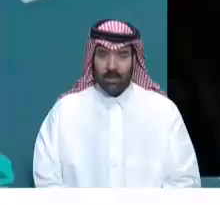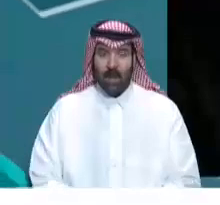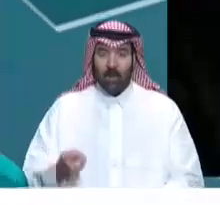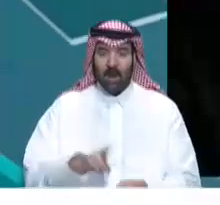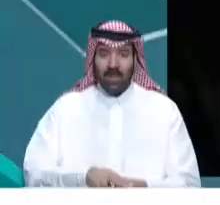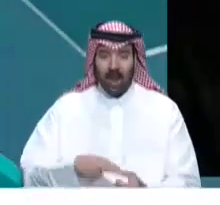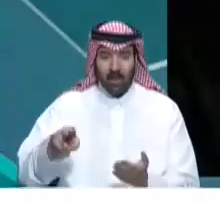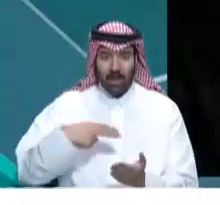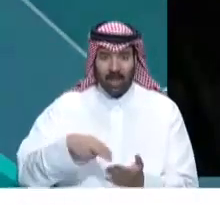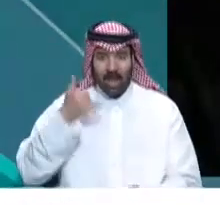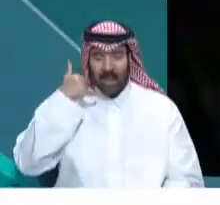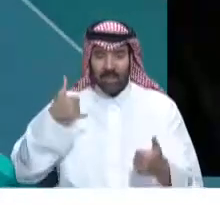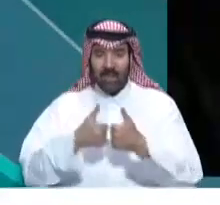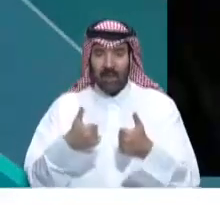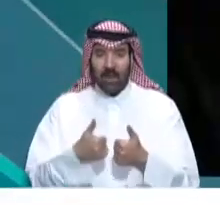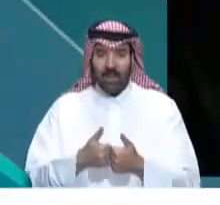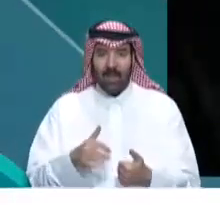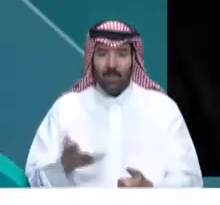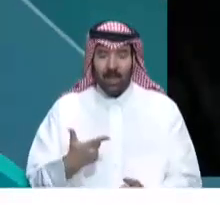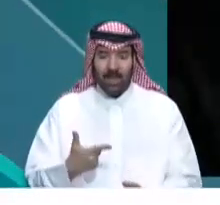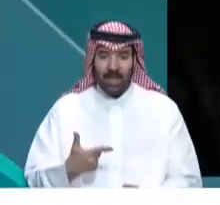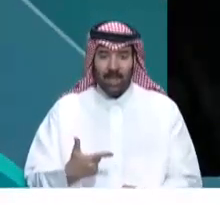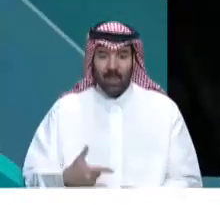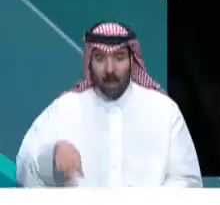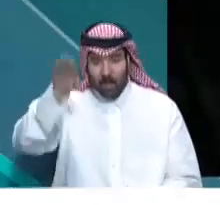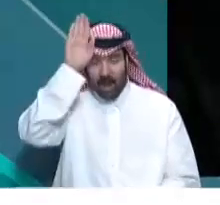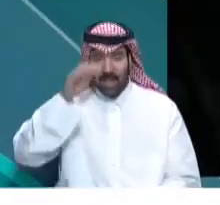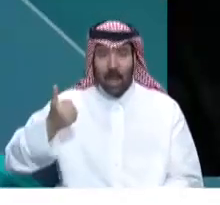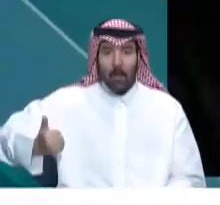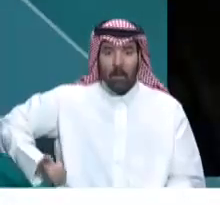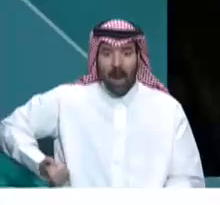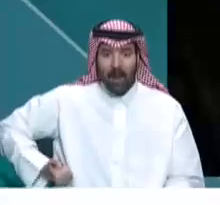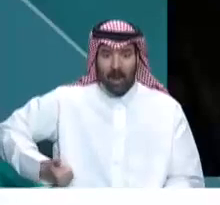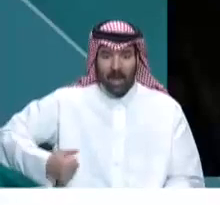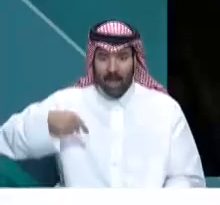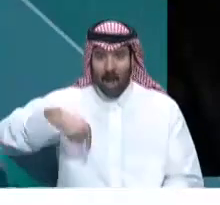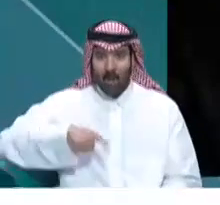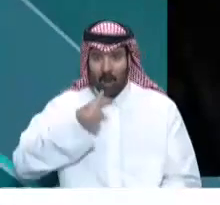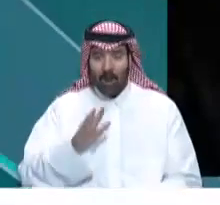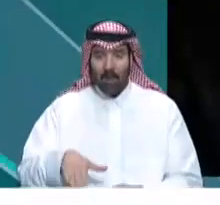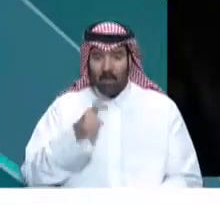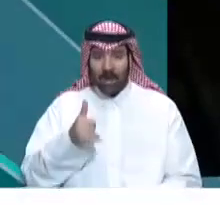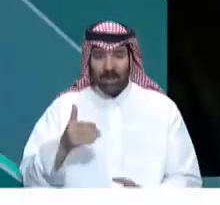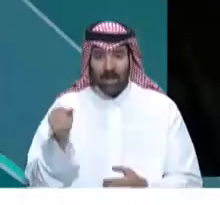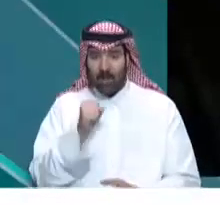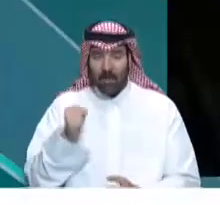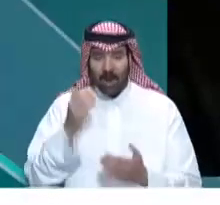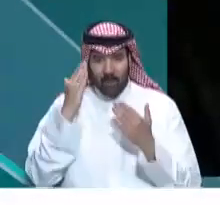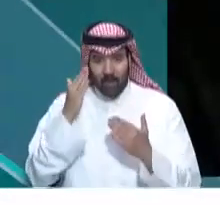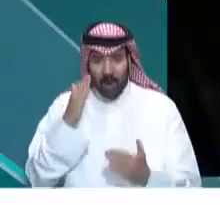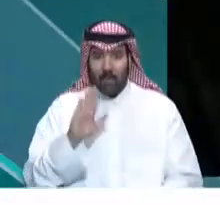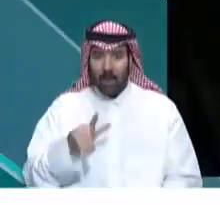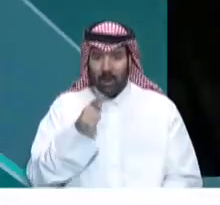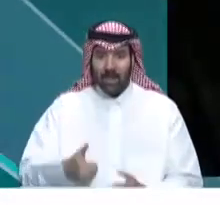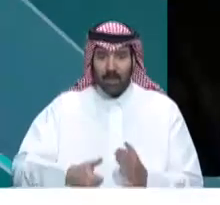كما تلقى ولي العهد اتصالا هاتفيا من جلالة الملك حمد بن عيسى الخليفة ملك مملكة البحرين، وعبر